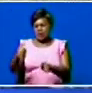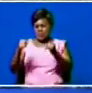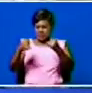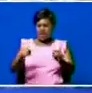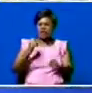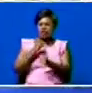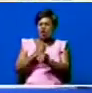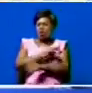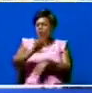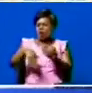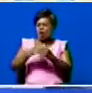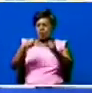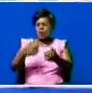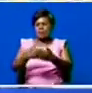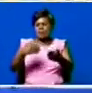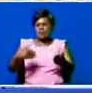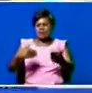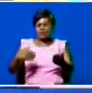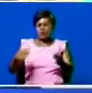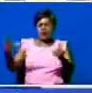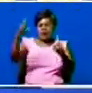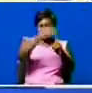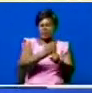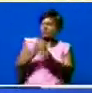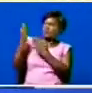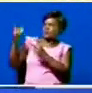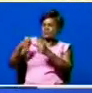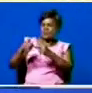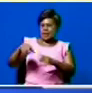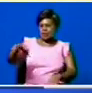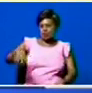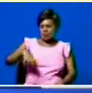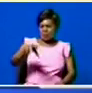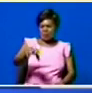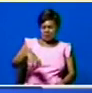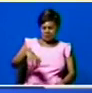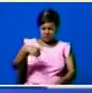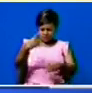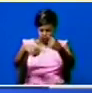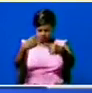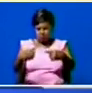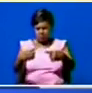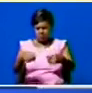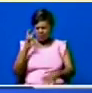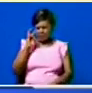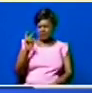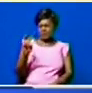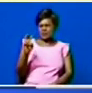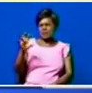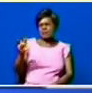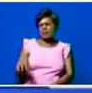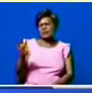kazi zote ambazo angeweza kabla ya kufika hapa. Kaanza supermarket, nikaendelea, nikawa na